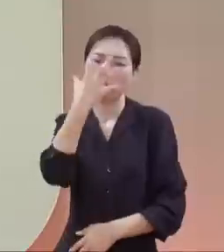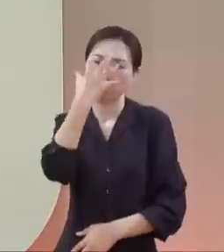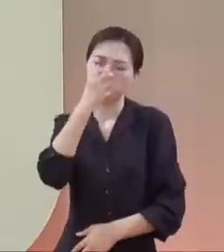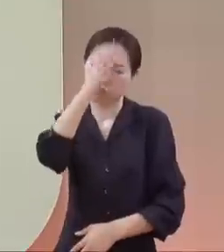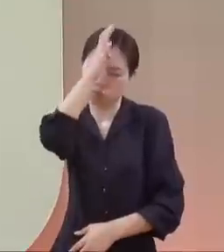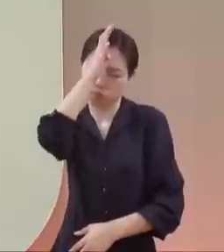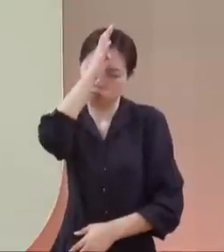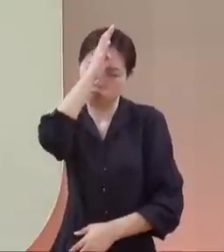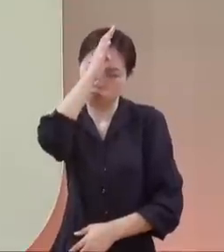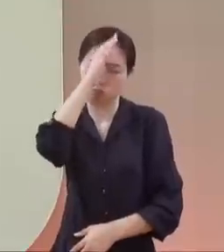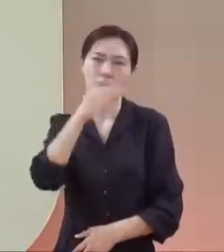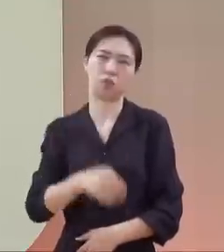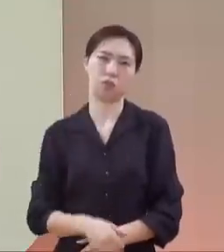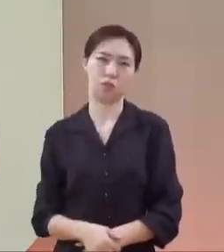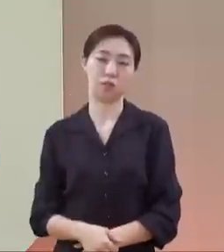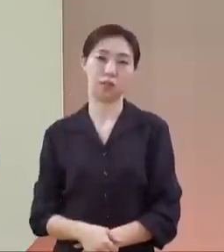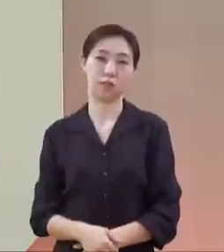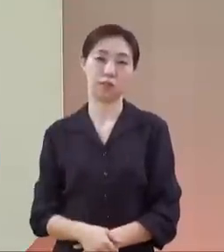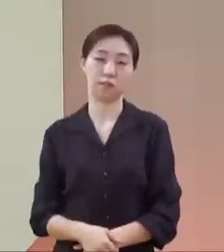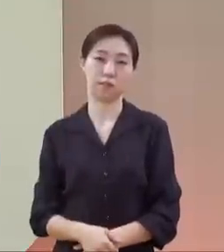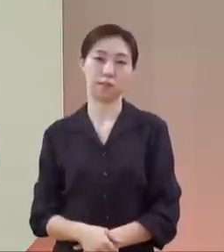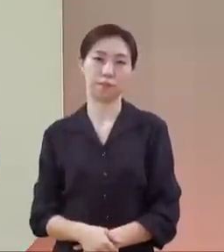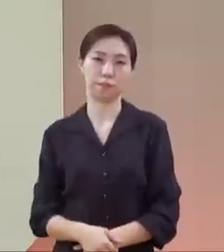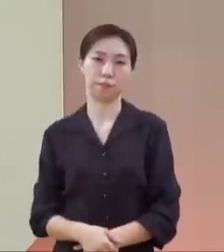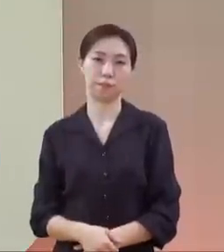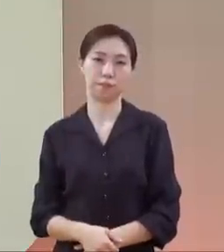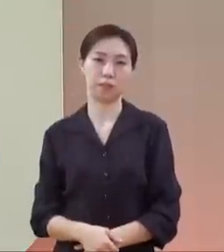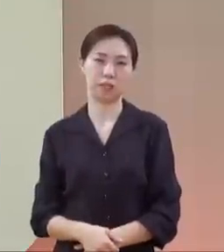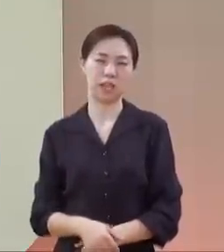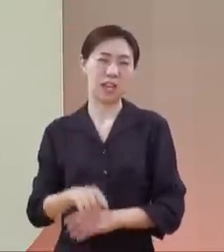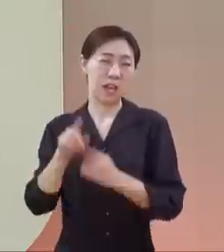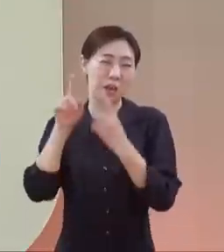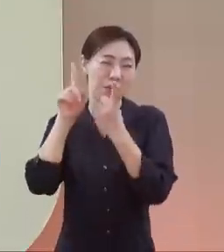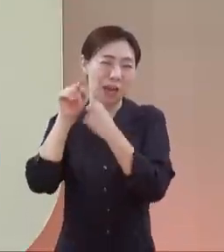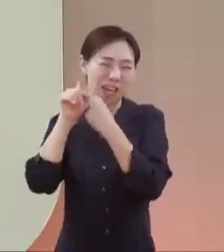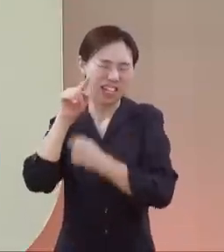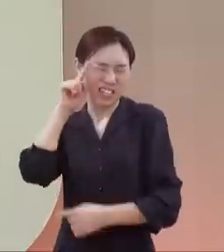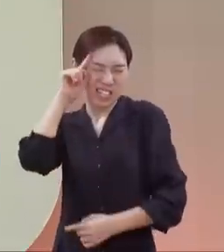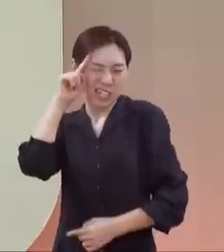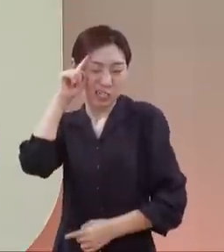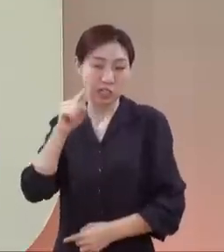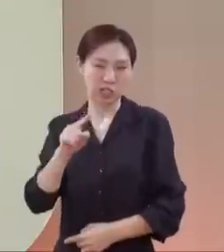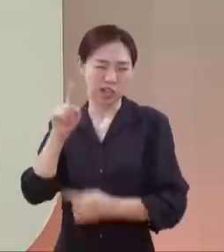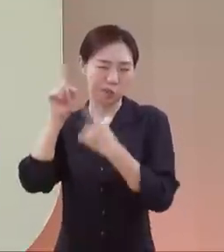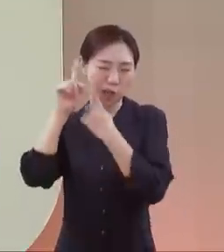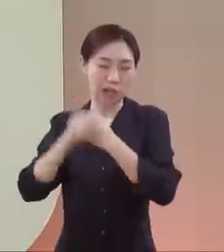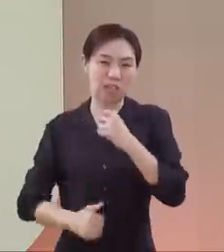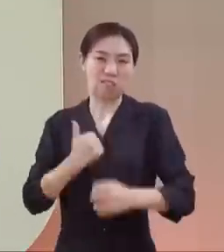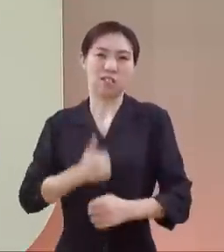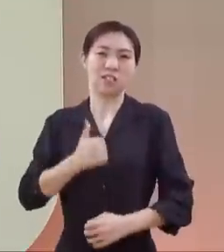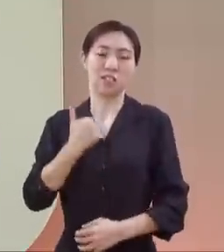증세까지 와서 매일매일이 짜증이고 매일매일 화가 나더래요